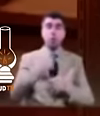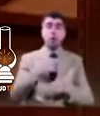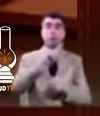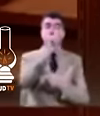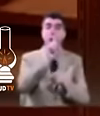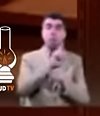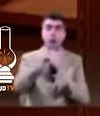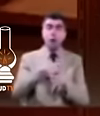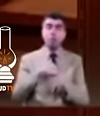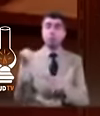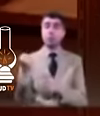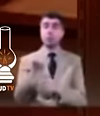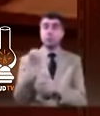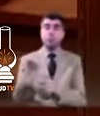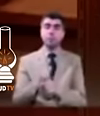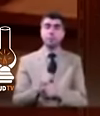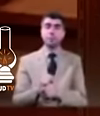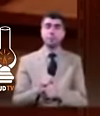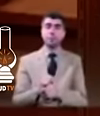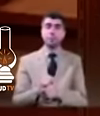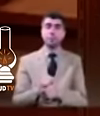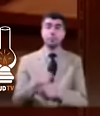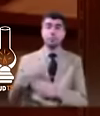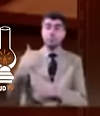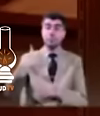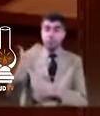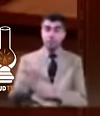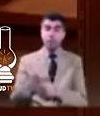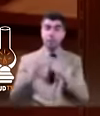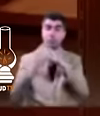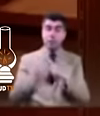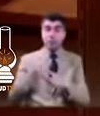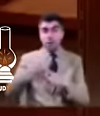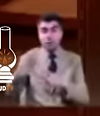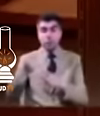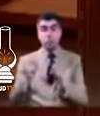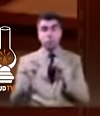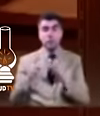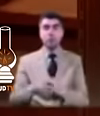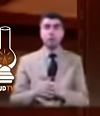راهما كينتظروا باش باش باش باش تعالج الأوضاع ديالهم حتى هما، لأنه ما يمكنكش